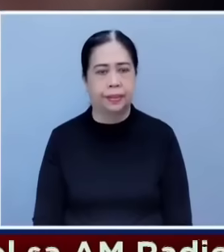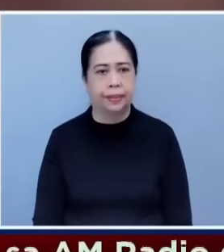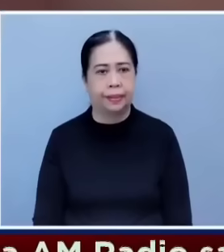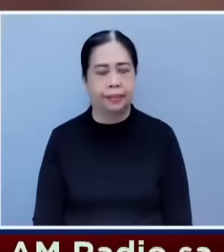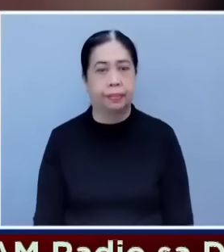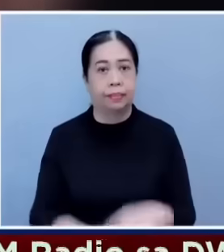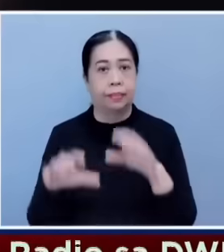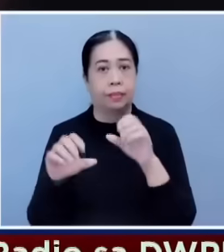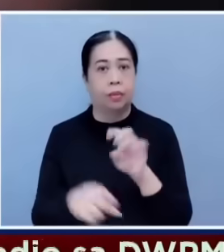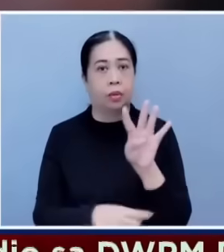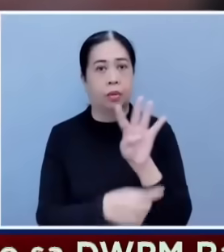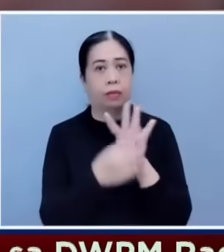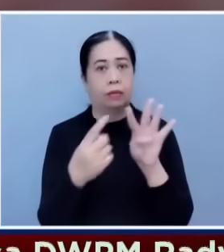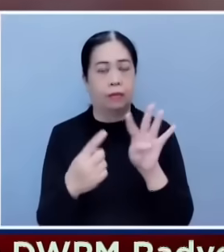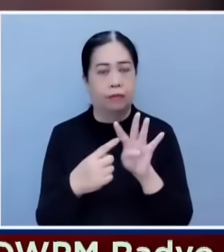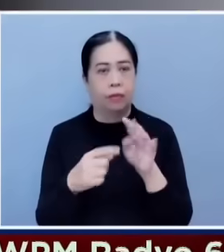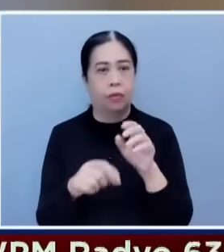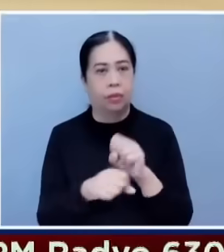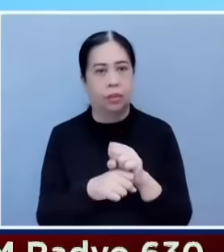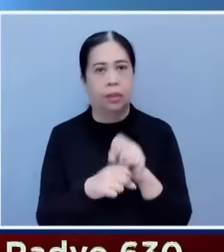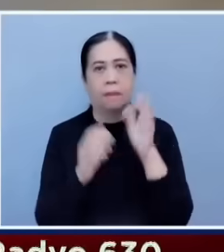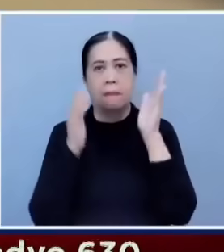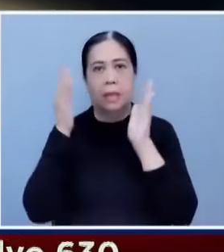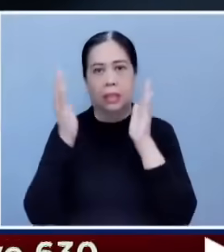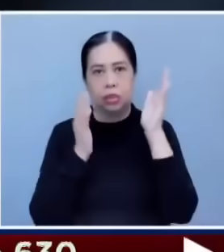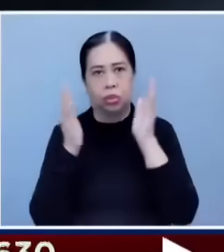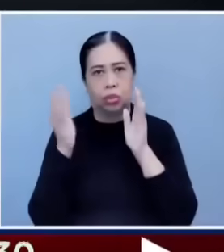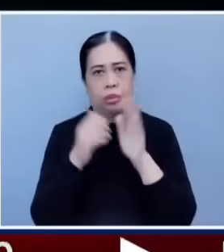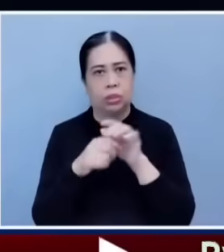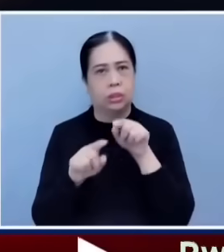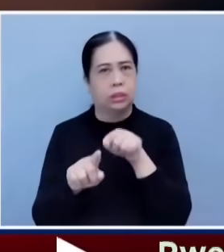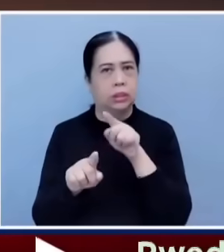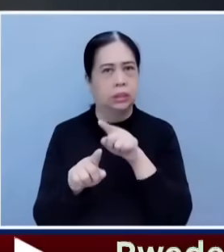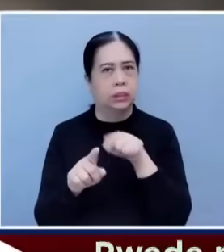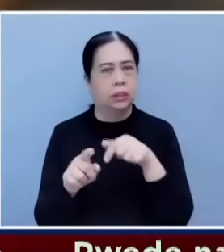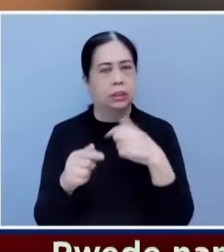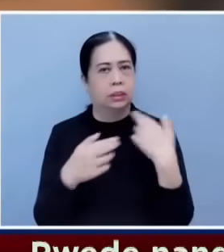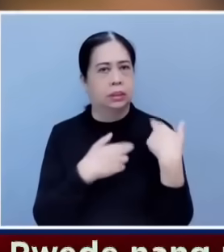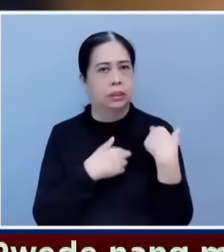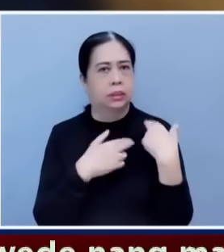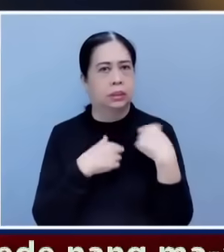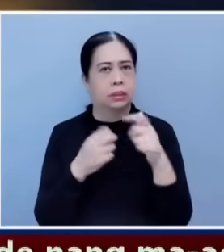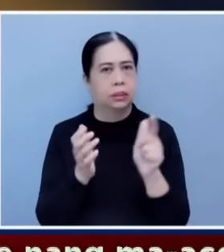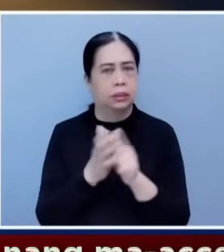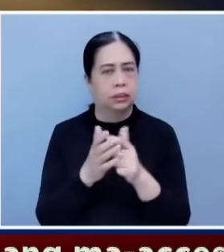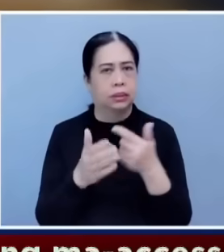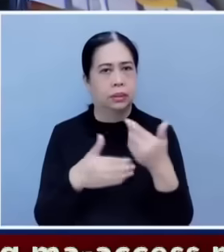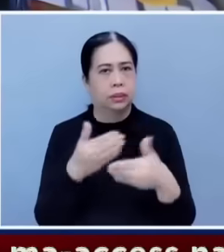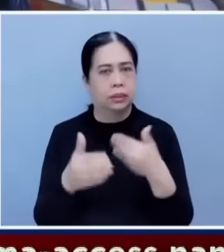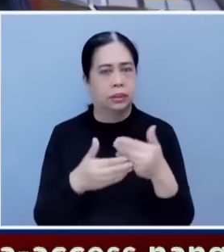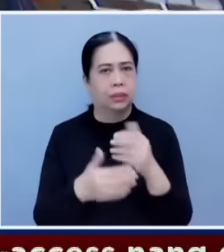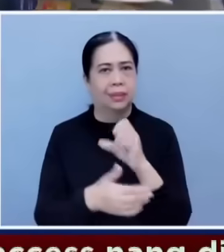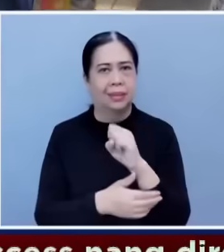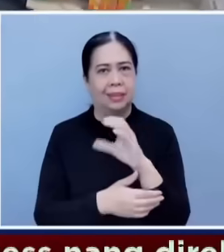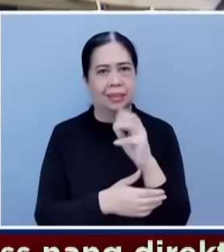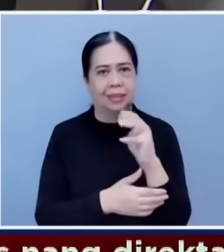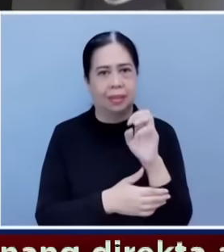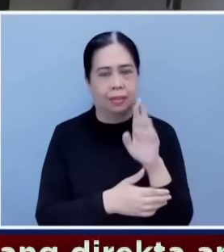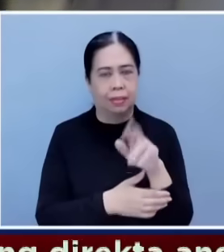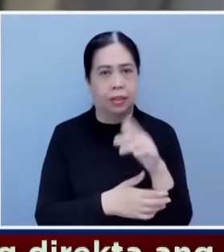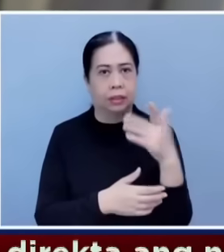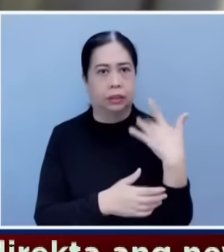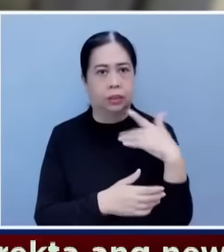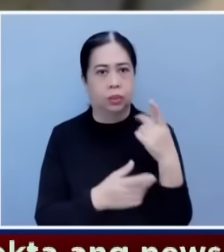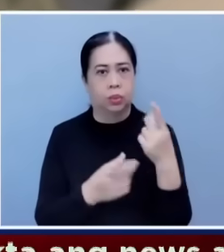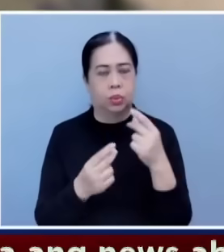Arestado ang apat na empleyado na isang Malaysian national na itinuturong nasa likod ng iligal na operasyon ng mga scammer. Modus nila umano